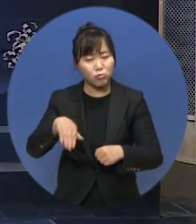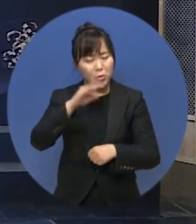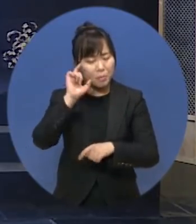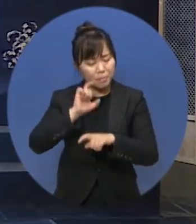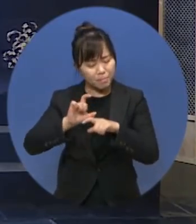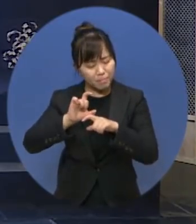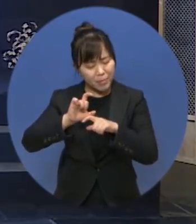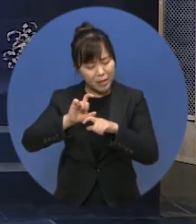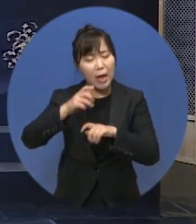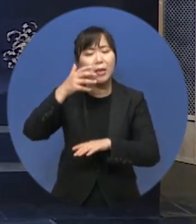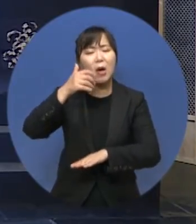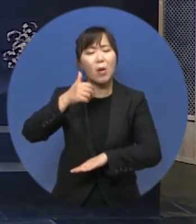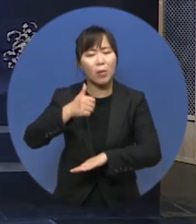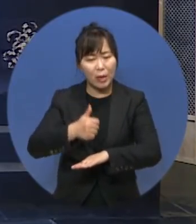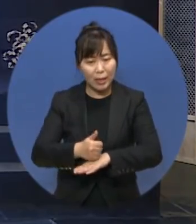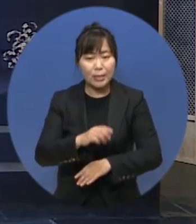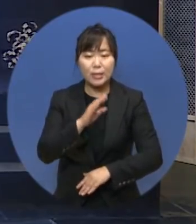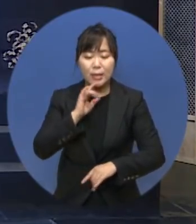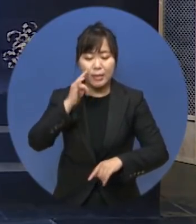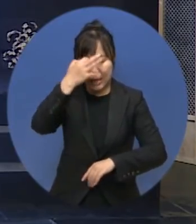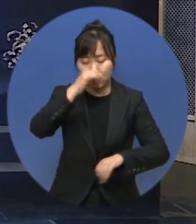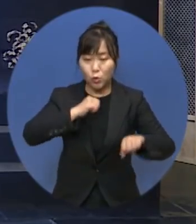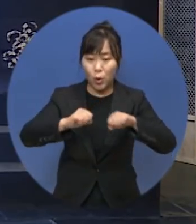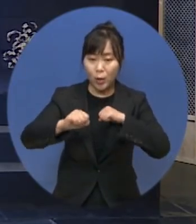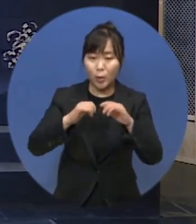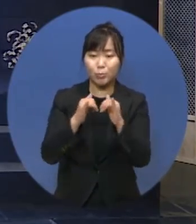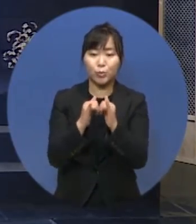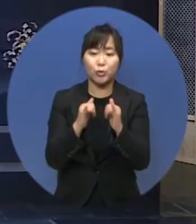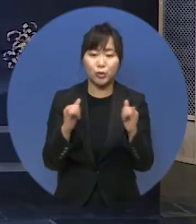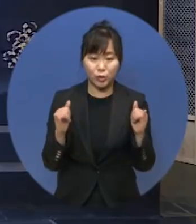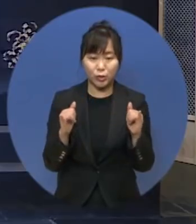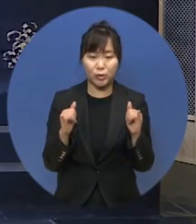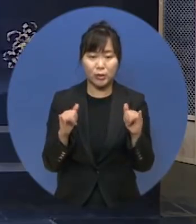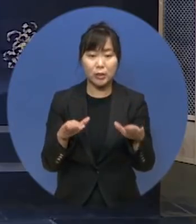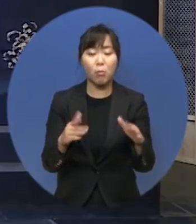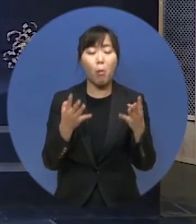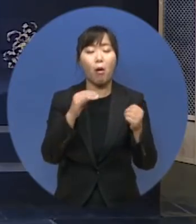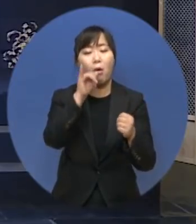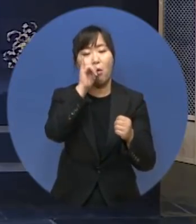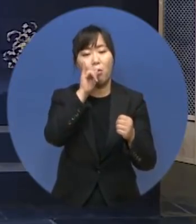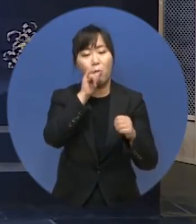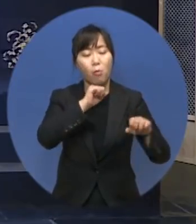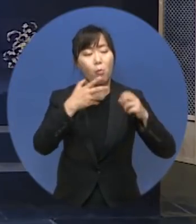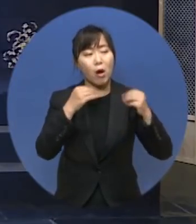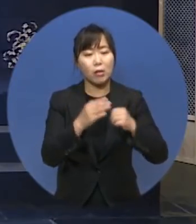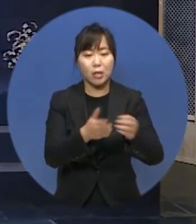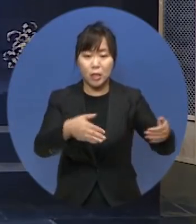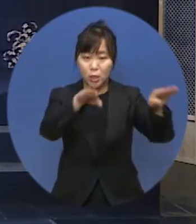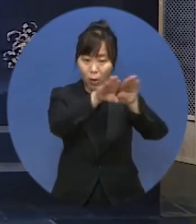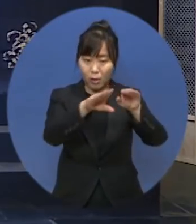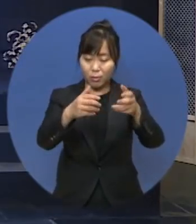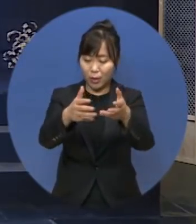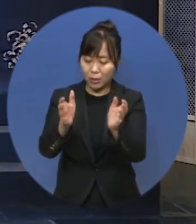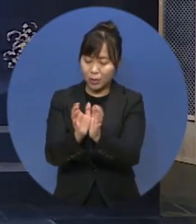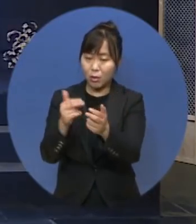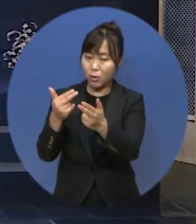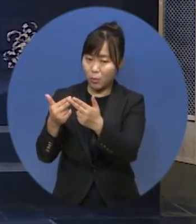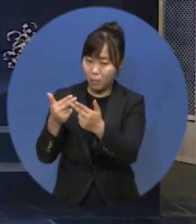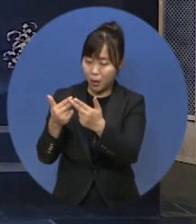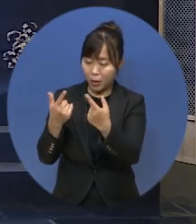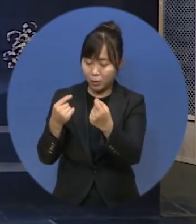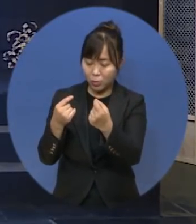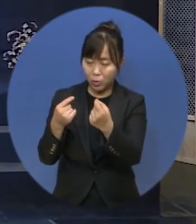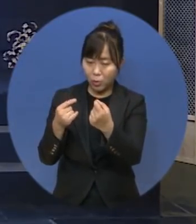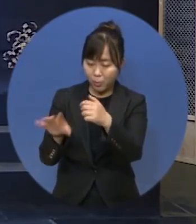저희들이 고민한 결과 실제로 예술 활동하는 부분들은 많은 활동을 하고 있습니다. 기관이라든지 단체, 협회